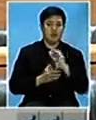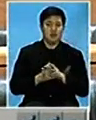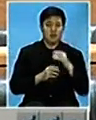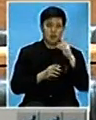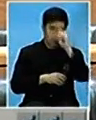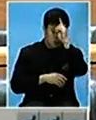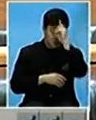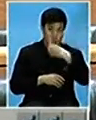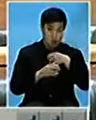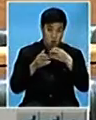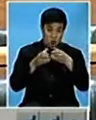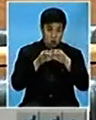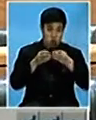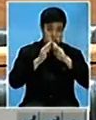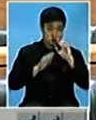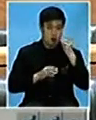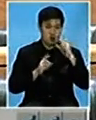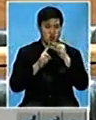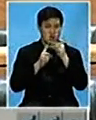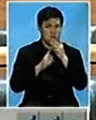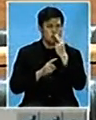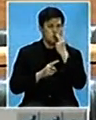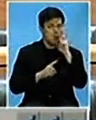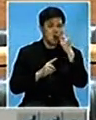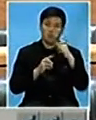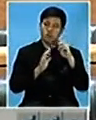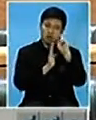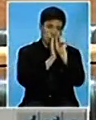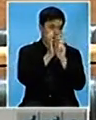ประสงค์จะตั้งพรรคนาซีใหม่รัฐธรรมนูญของเยอรมันไม่ให้ตั้งครับ